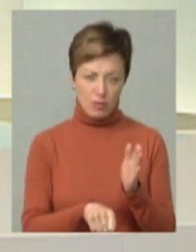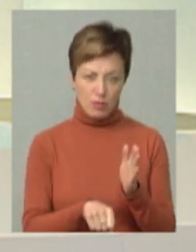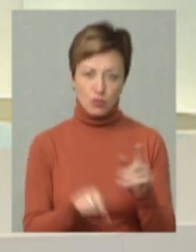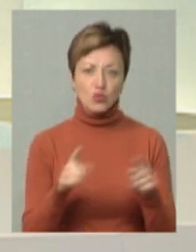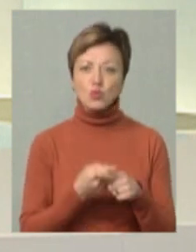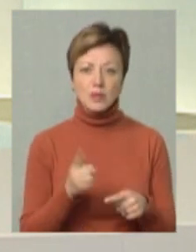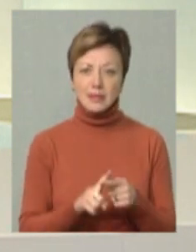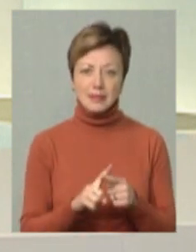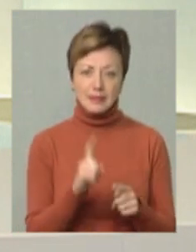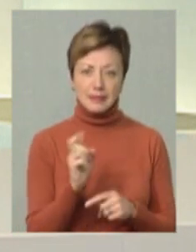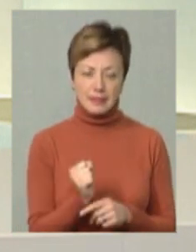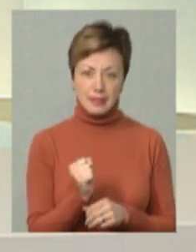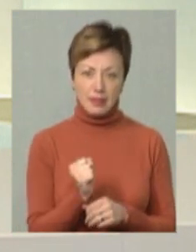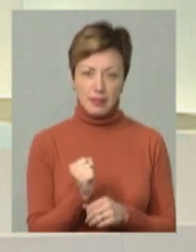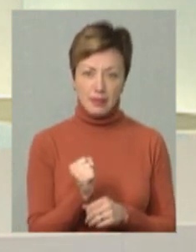Що це за